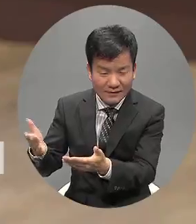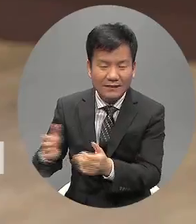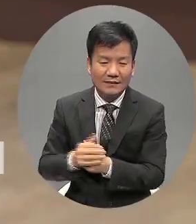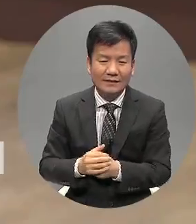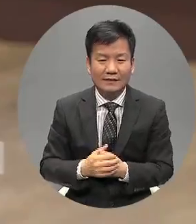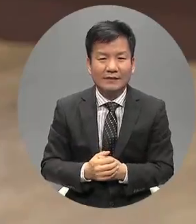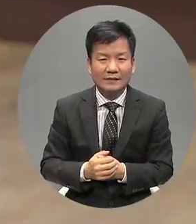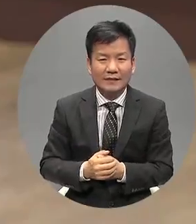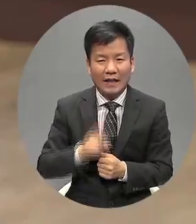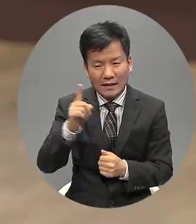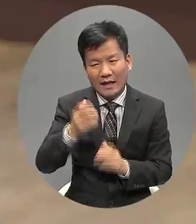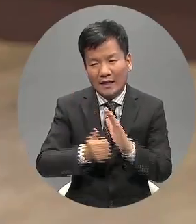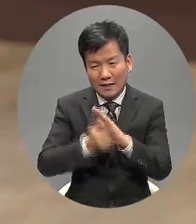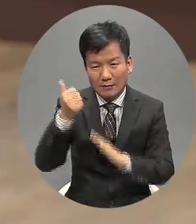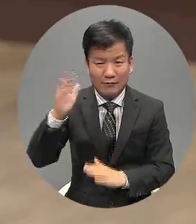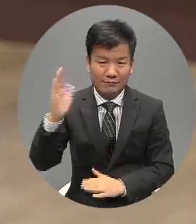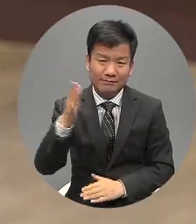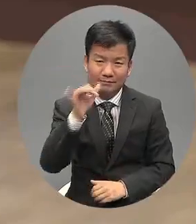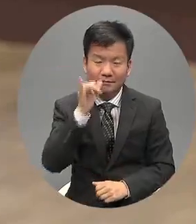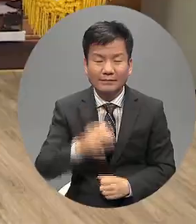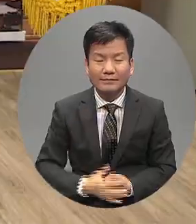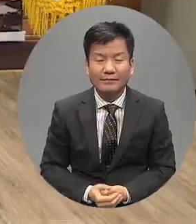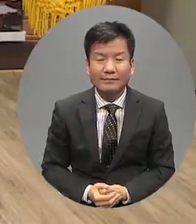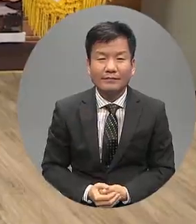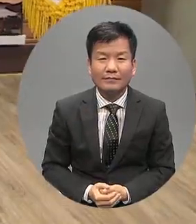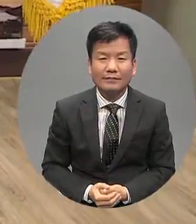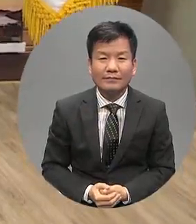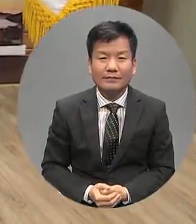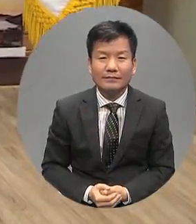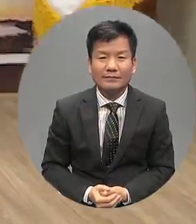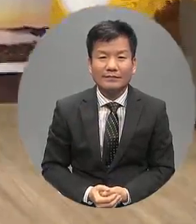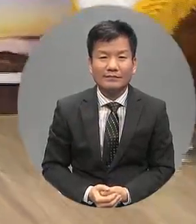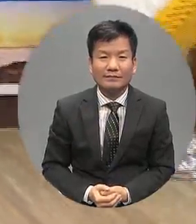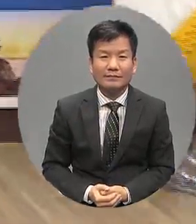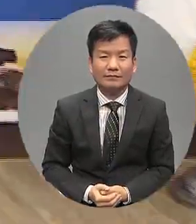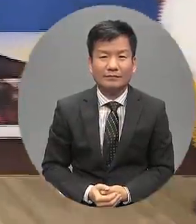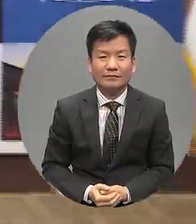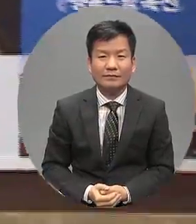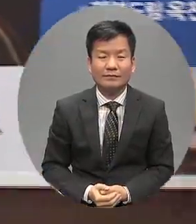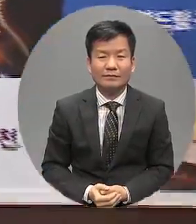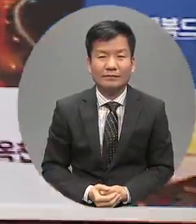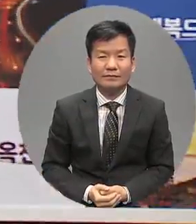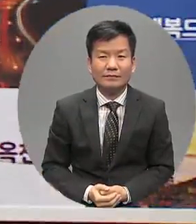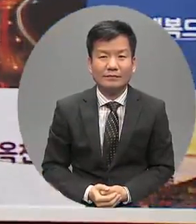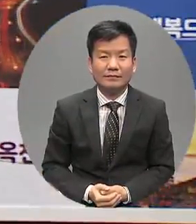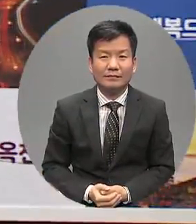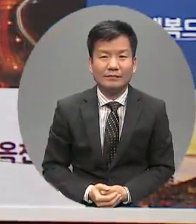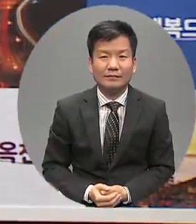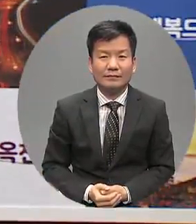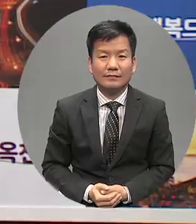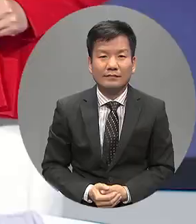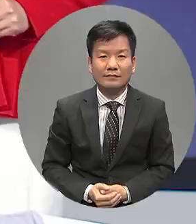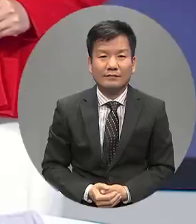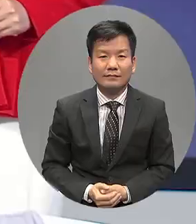장학회가 하나의 희망이 되고 있습니다. MBC 뉴스 신병관입니다.